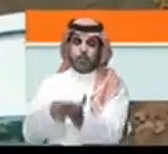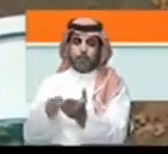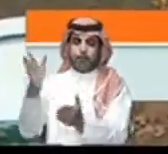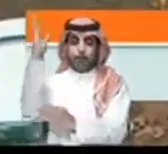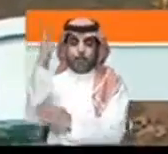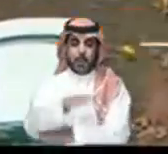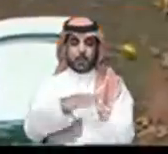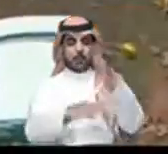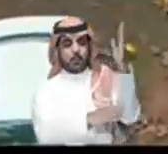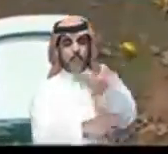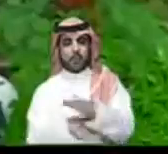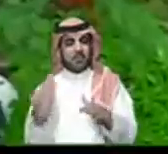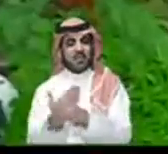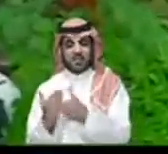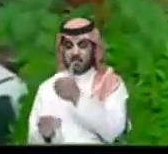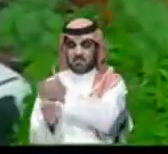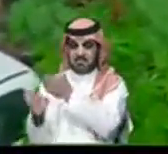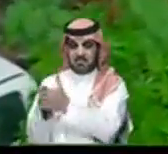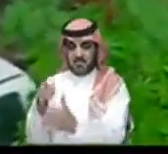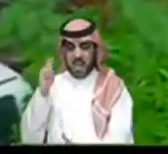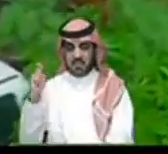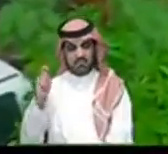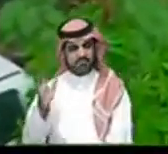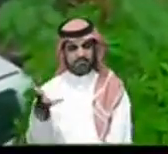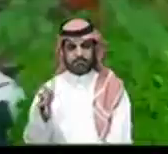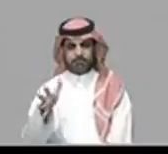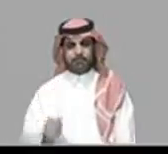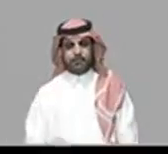بسبب سوء المواد المستخدمه في البناء